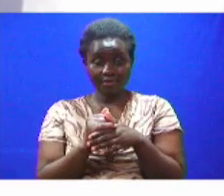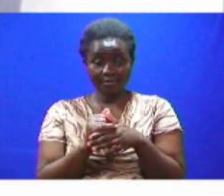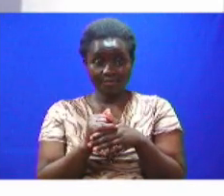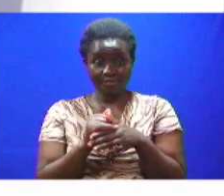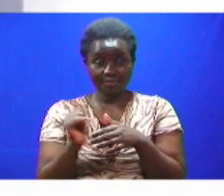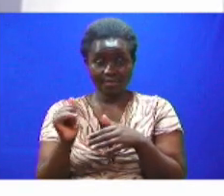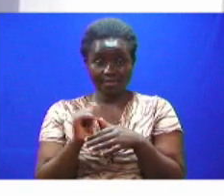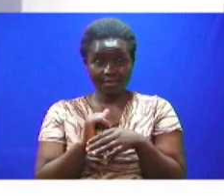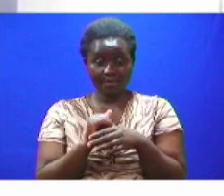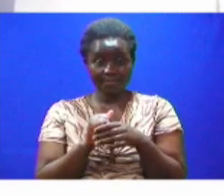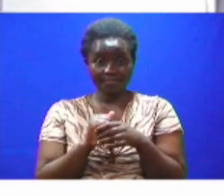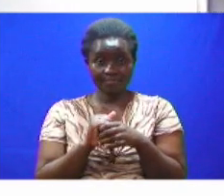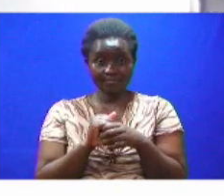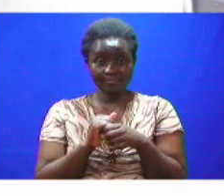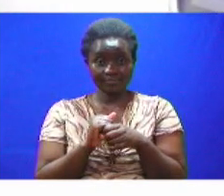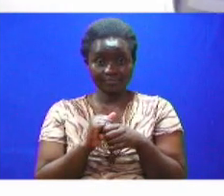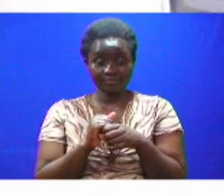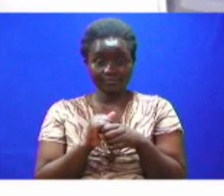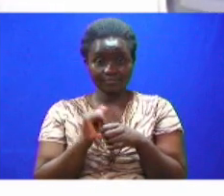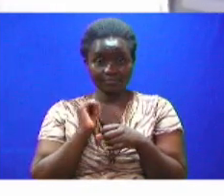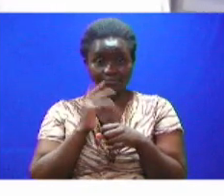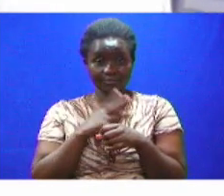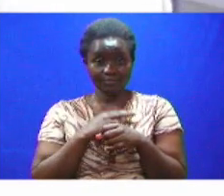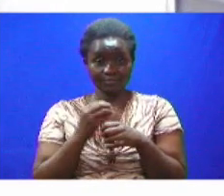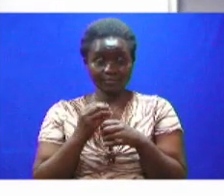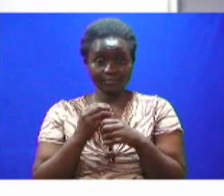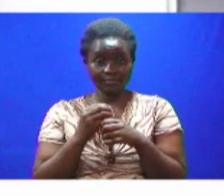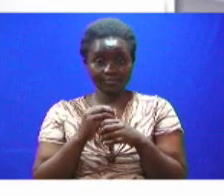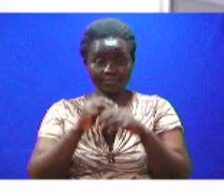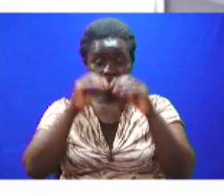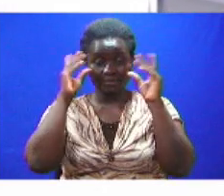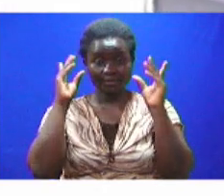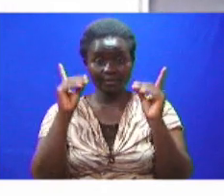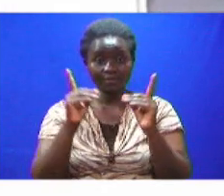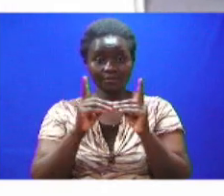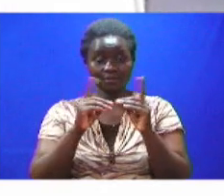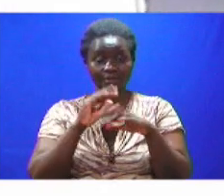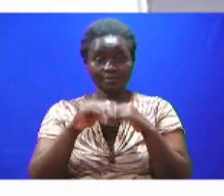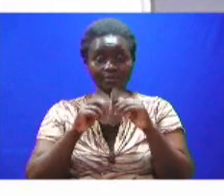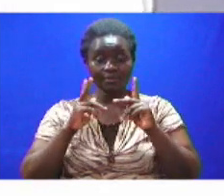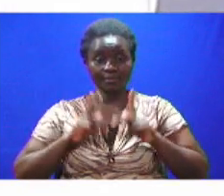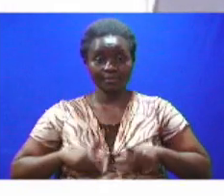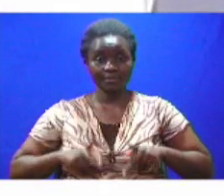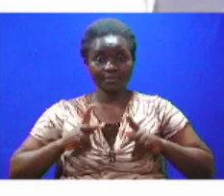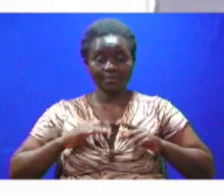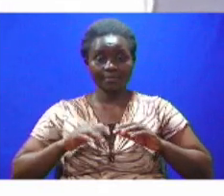yako, na tunahitaji kuweka mawazo ya Wakenya wote katika